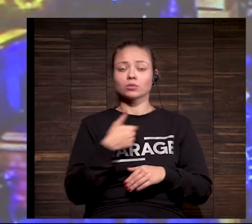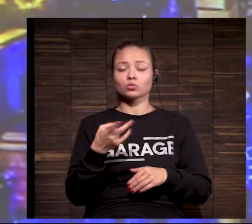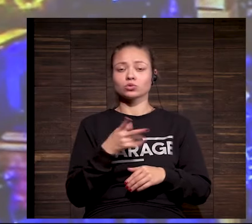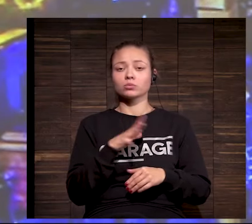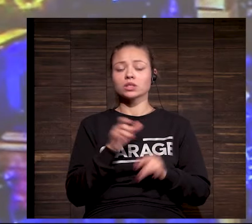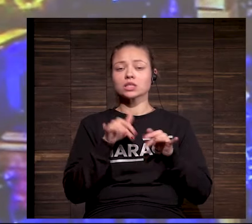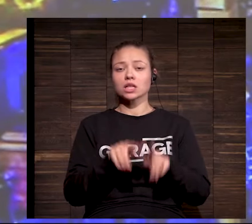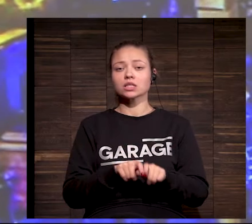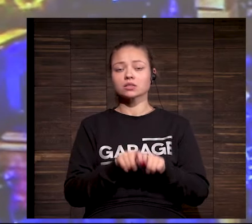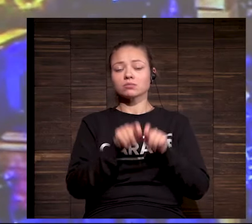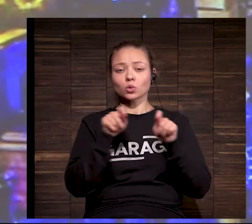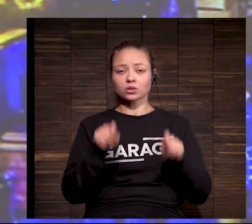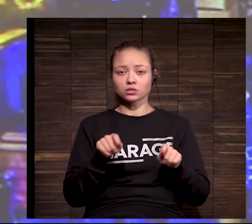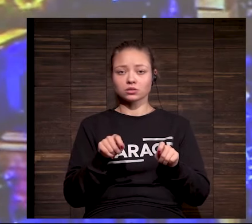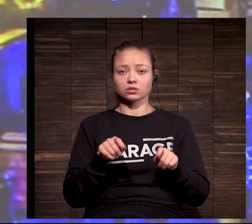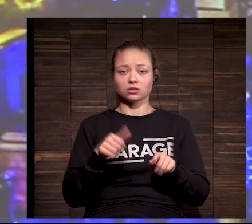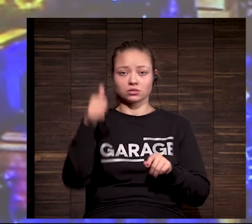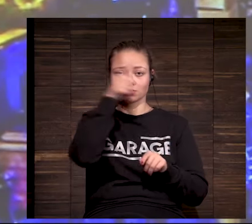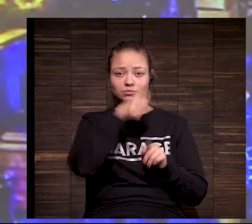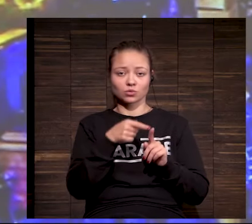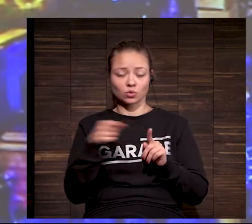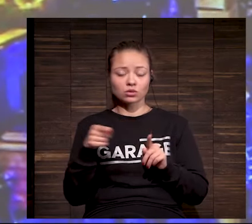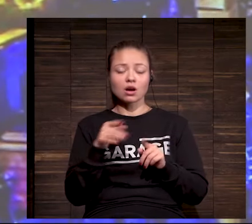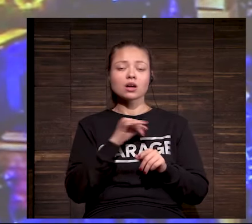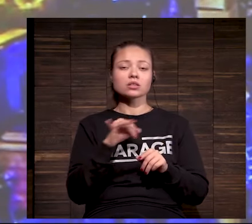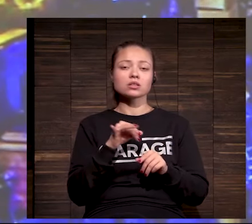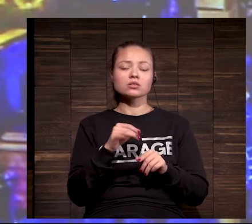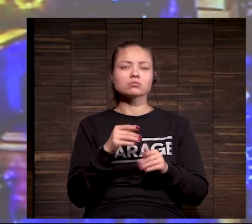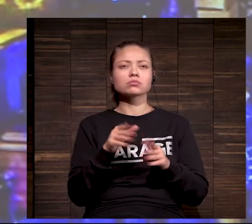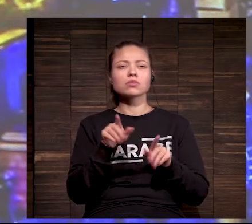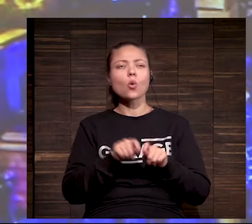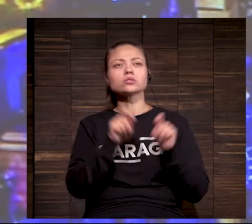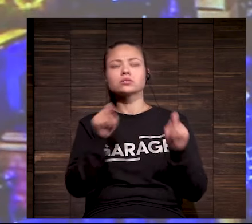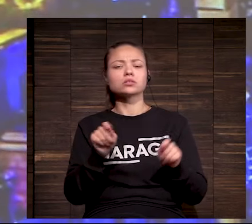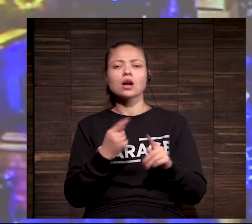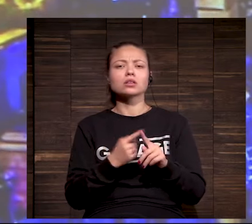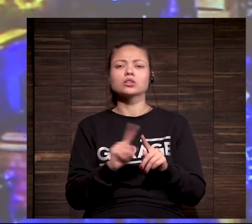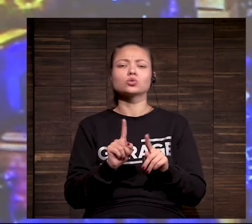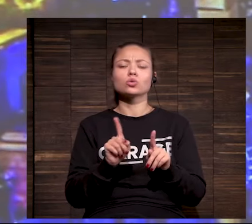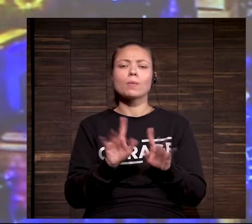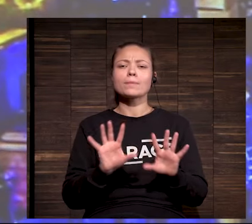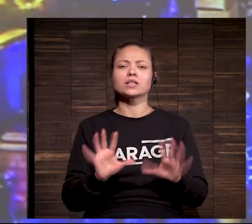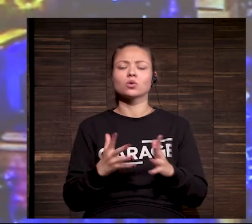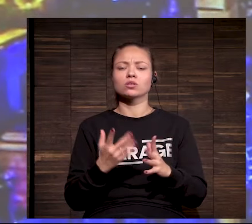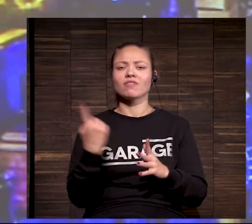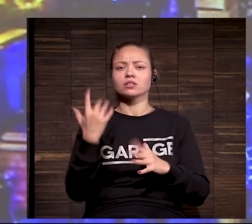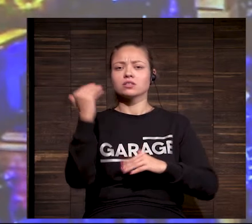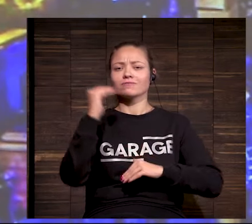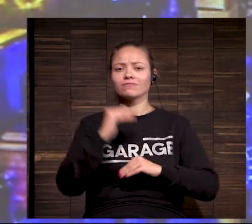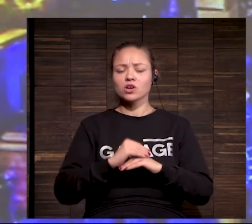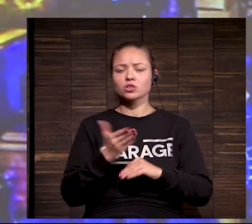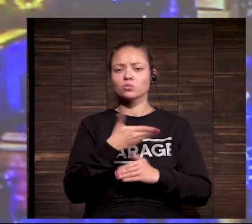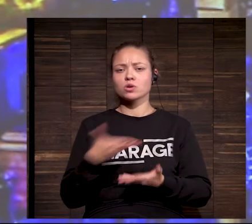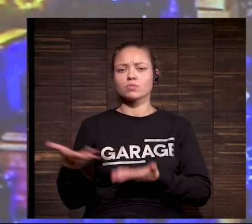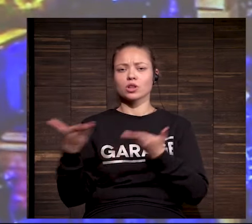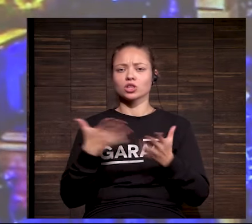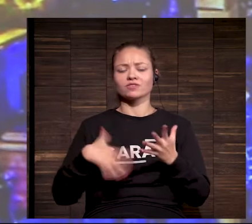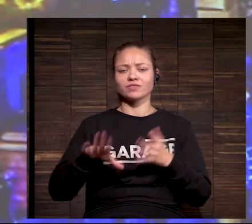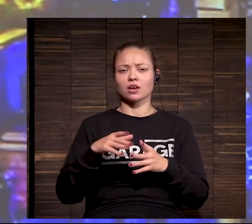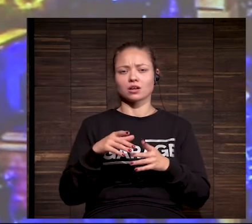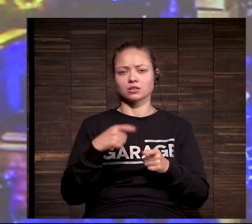открытия кода и когда люди говорят об открылся им кажется что это что того что происходит в один вечер мы приглашаем всех